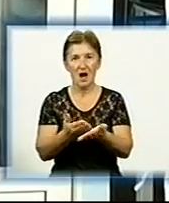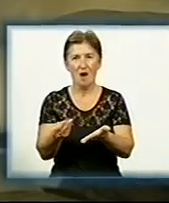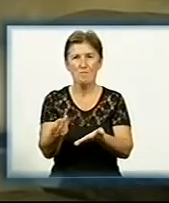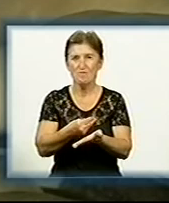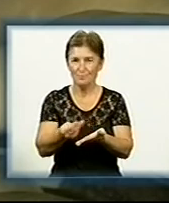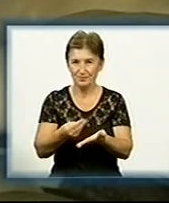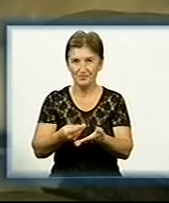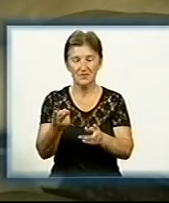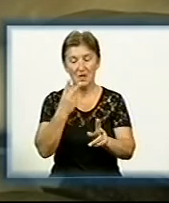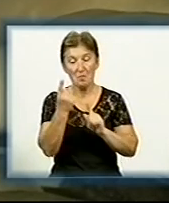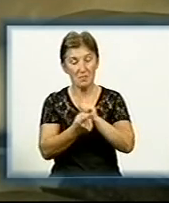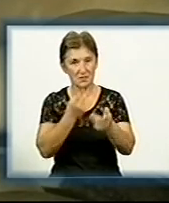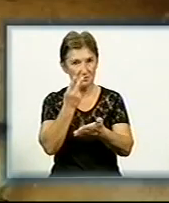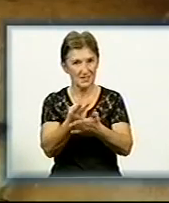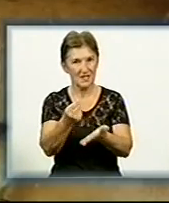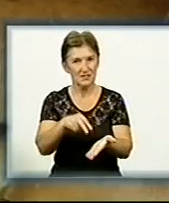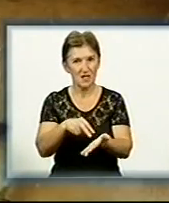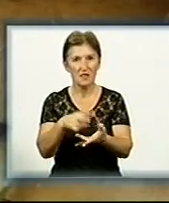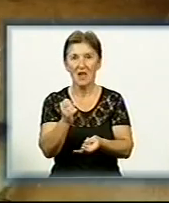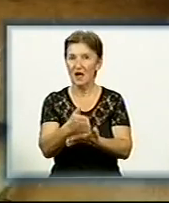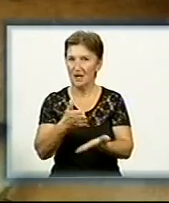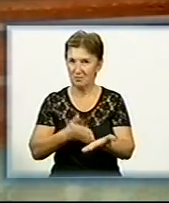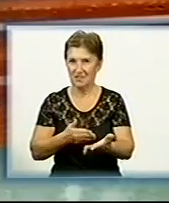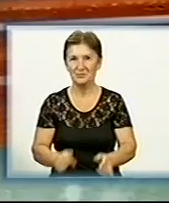мають передивитися і ціни на хліб, вважає чиновник.